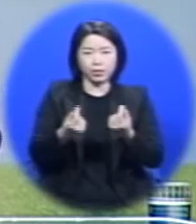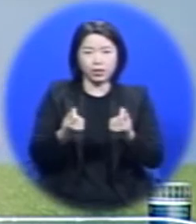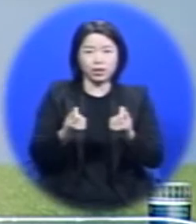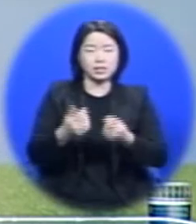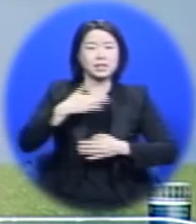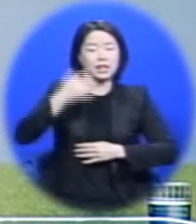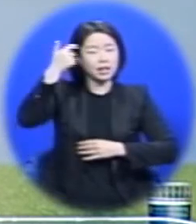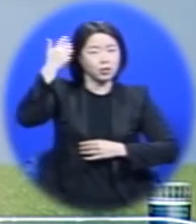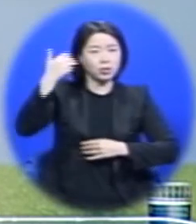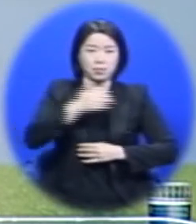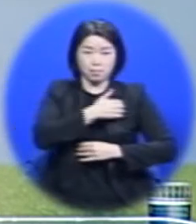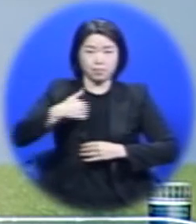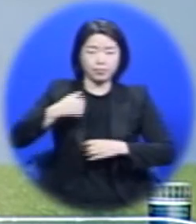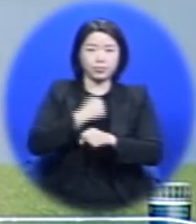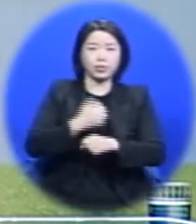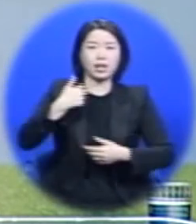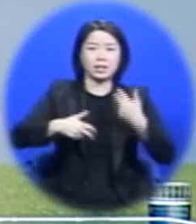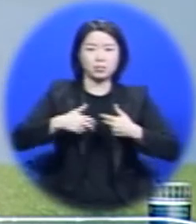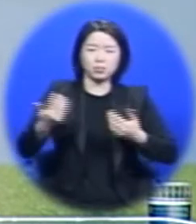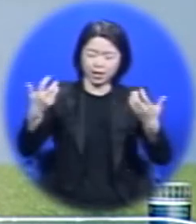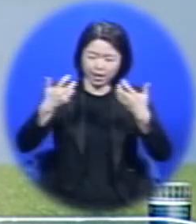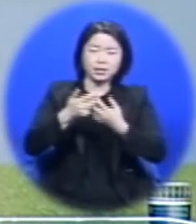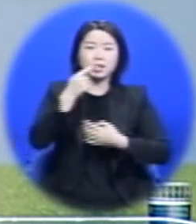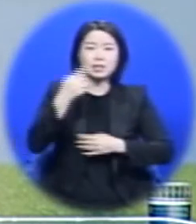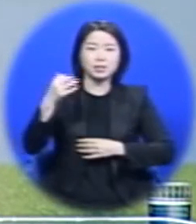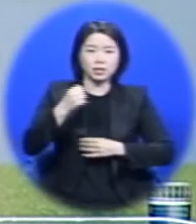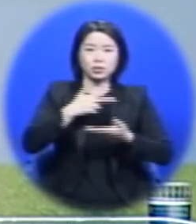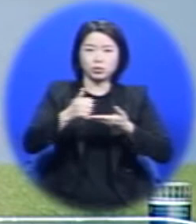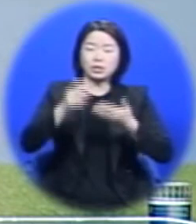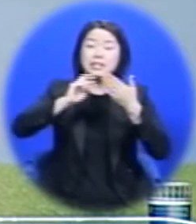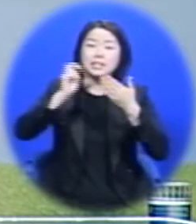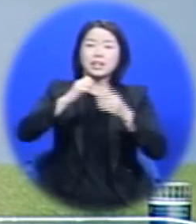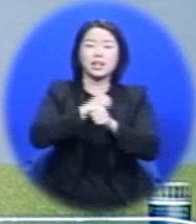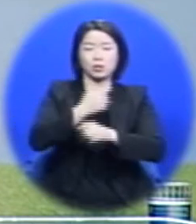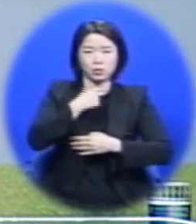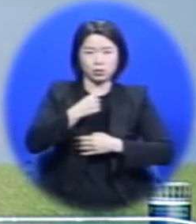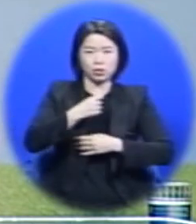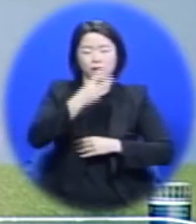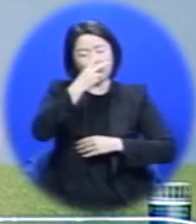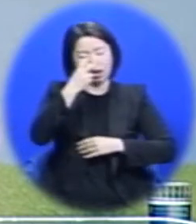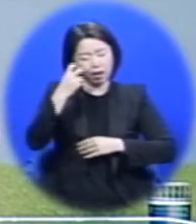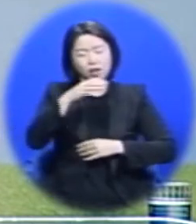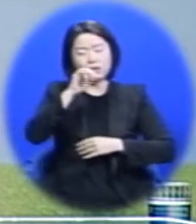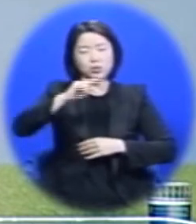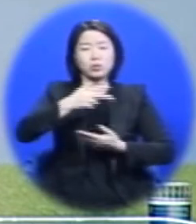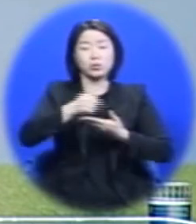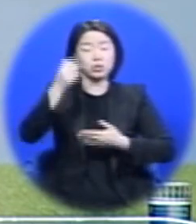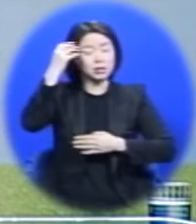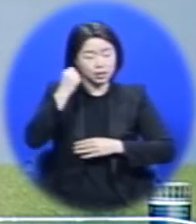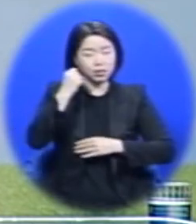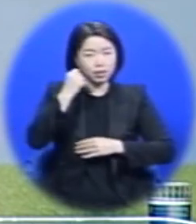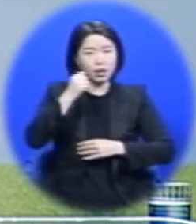영혼이 만족하니 내가 기쁨에 가득 찬 입술로 주님을 찬양하렵니다. 잠자리에 들어서도 주님만을